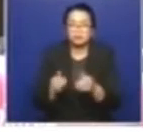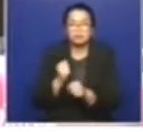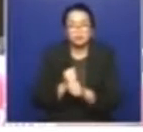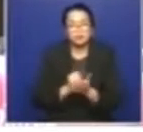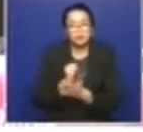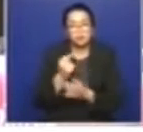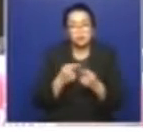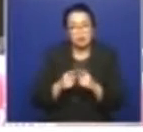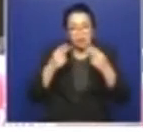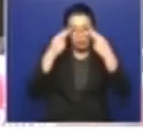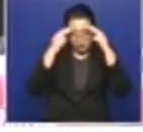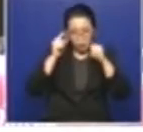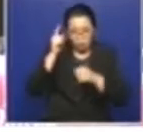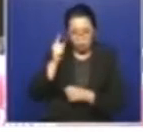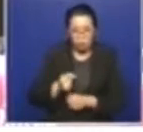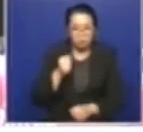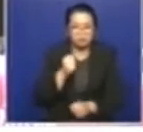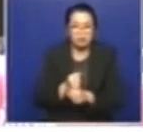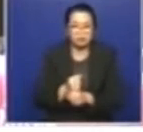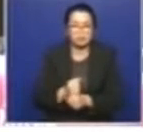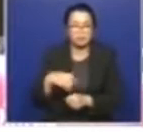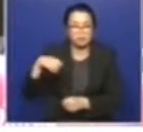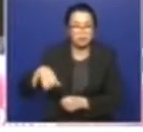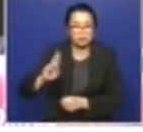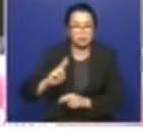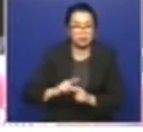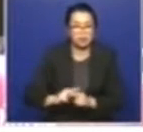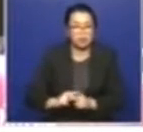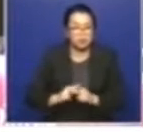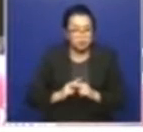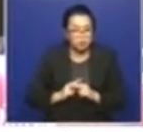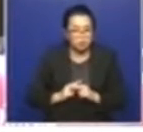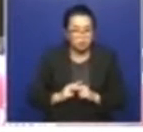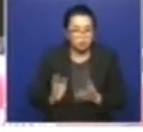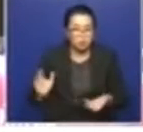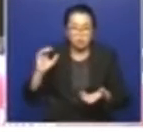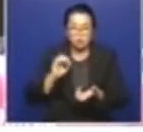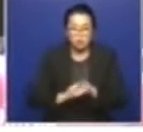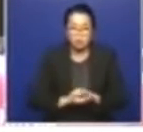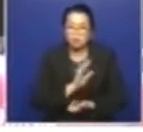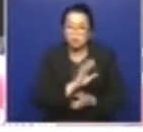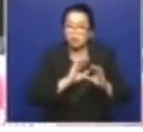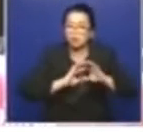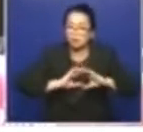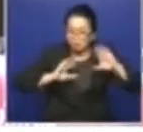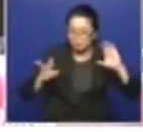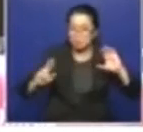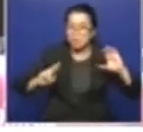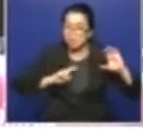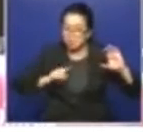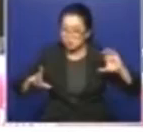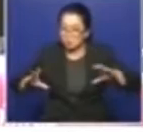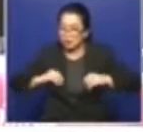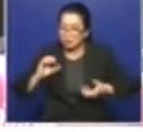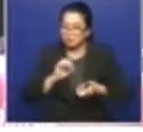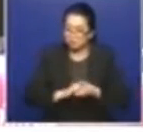ำนะครับท่านนายกครับวันนี้เอกชนที่จะไปคู่แซนด์วิชกับท่านน่ะเขาจะแซนด์วิชกับเราไหมถ้า